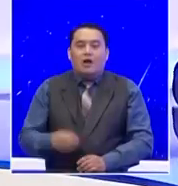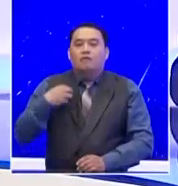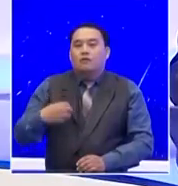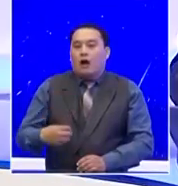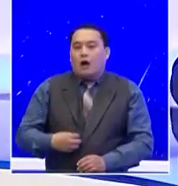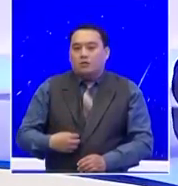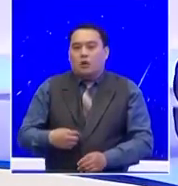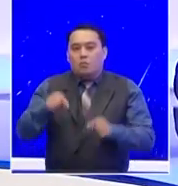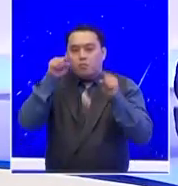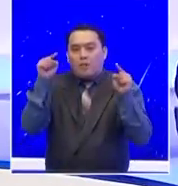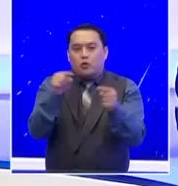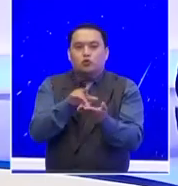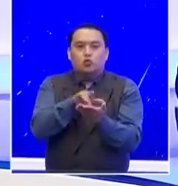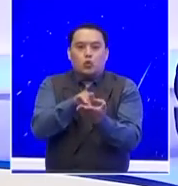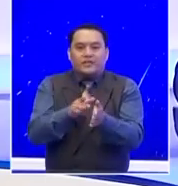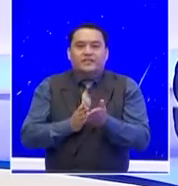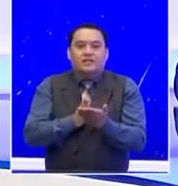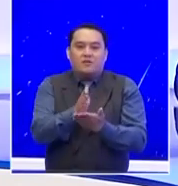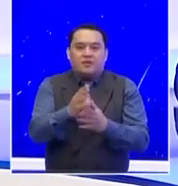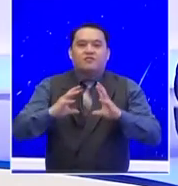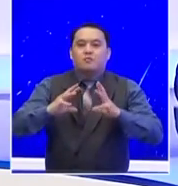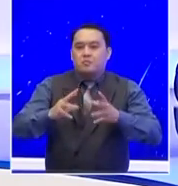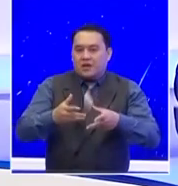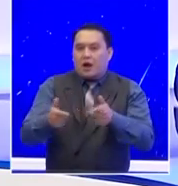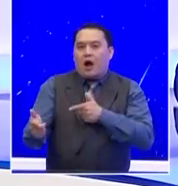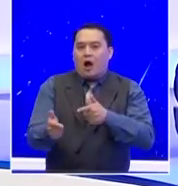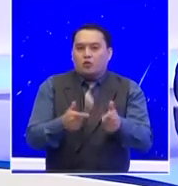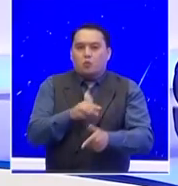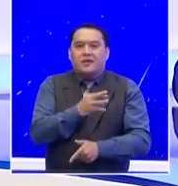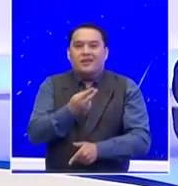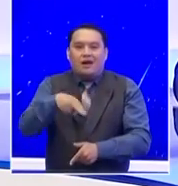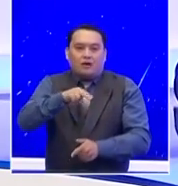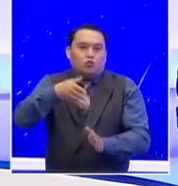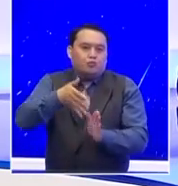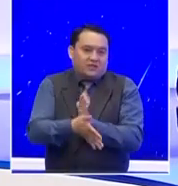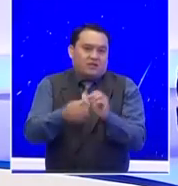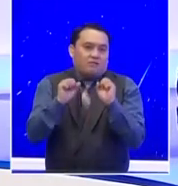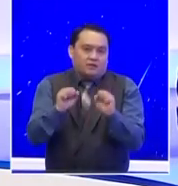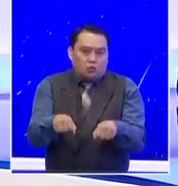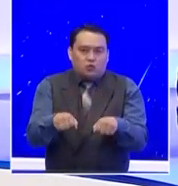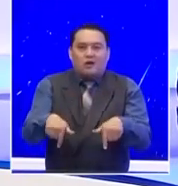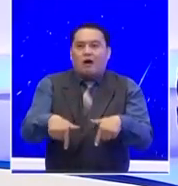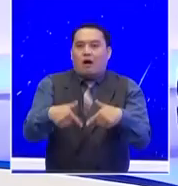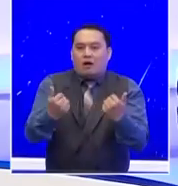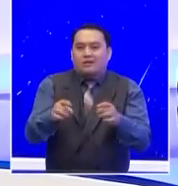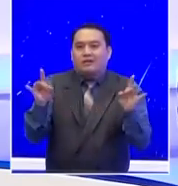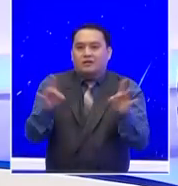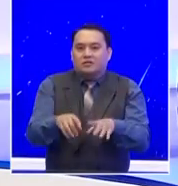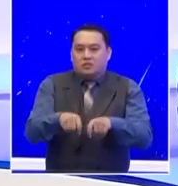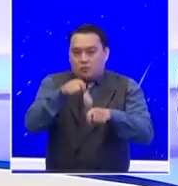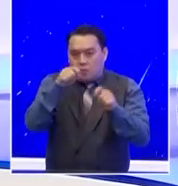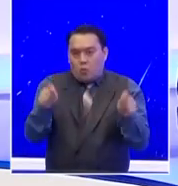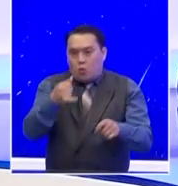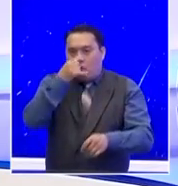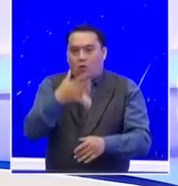Франция – одно из самых популярных туристических направлений в мире, готовится к многомиллиардным убыткам. Отели и рестораны не смогут открыть свои двери по